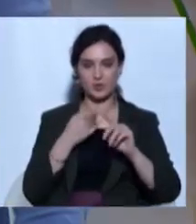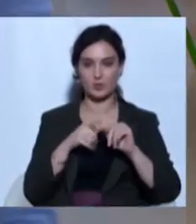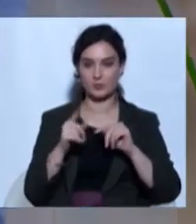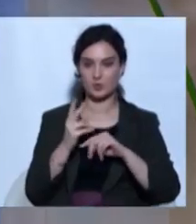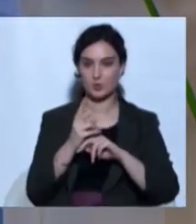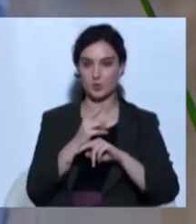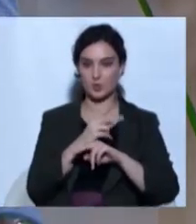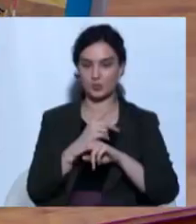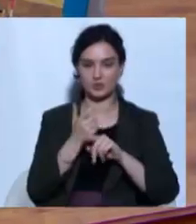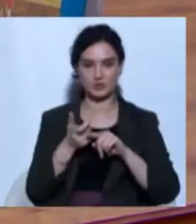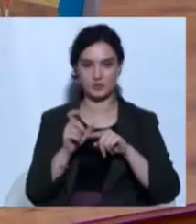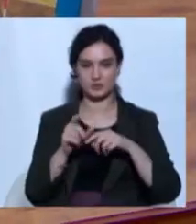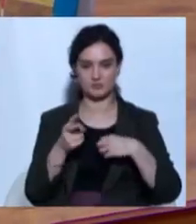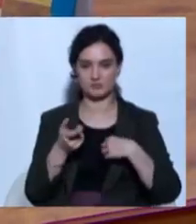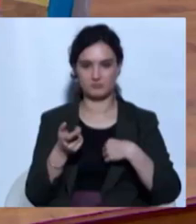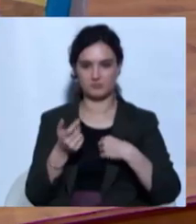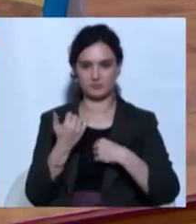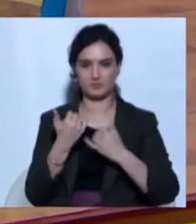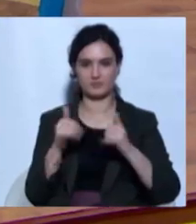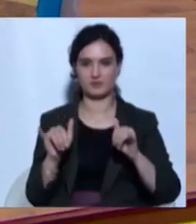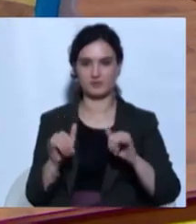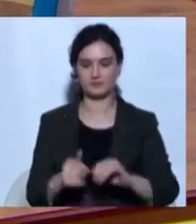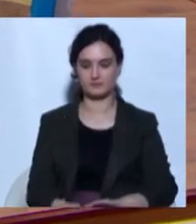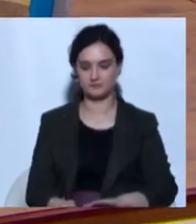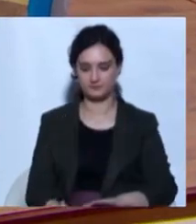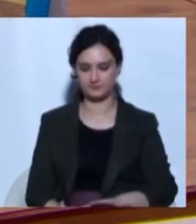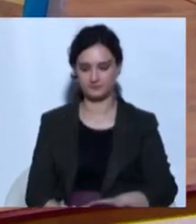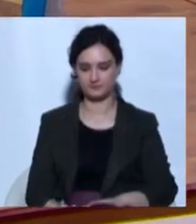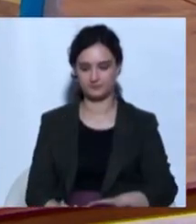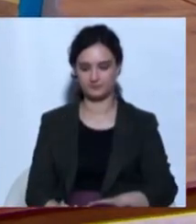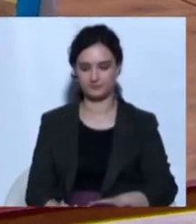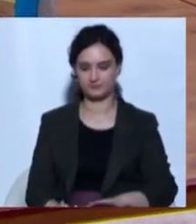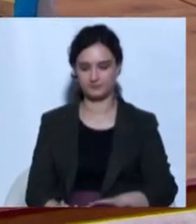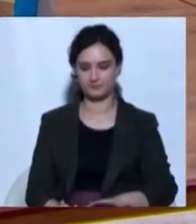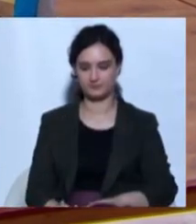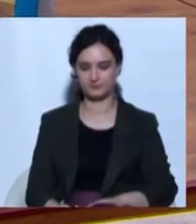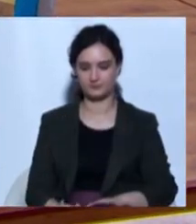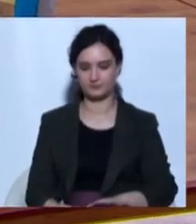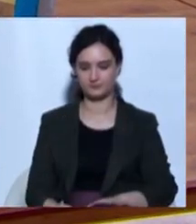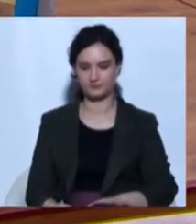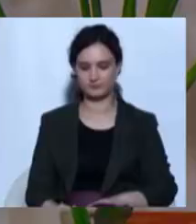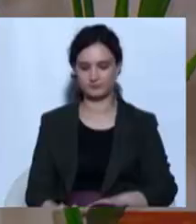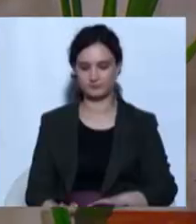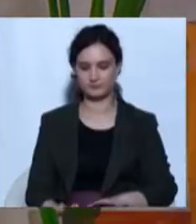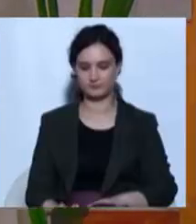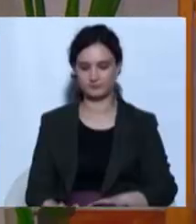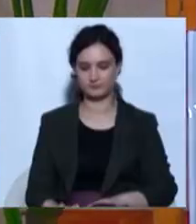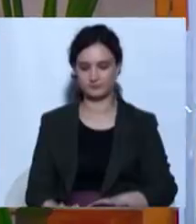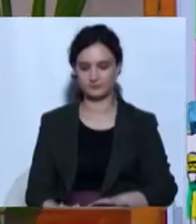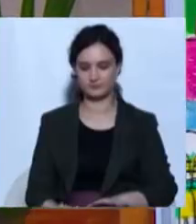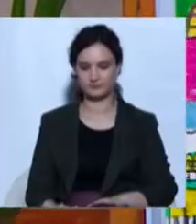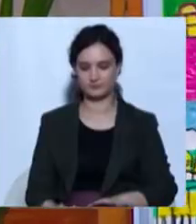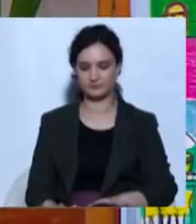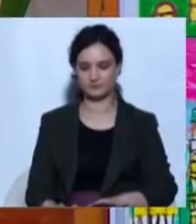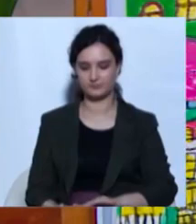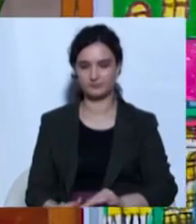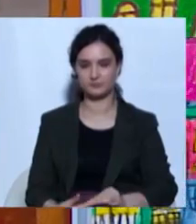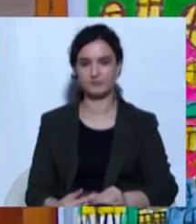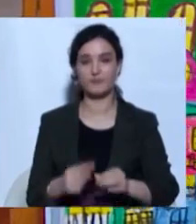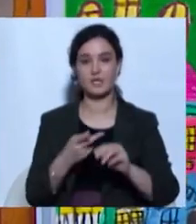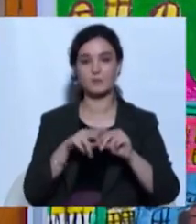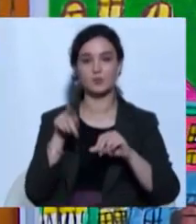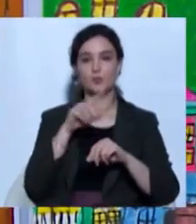ნუ და ძალიან მივამსკავსე ჩემთვის ეს მართლა ლოკოკინა. ამიტომ იყავით